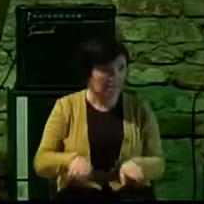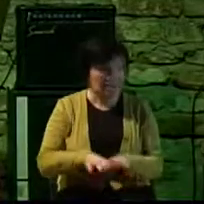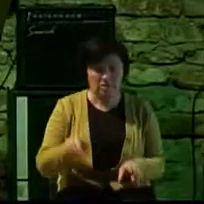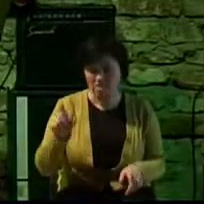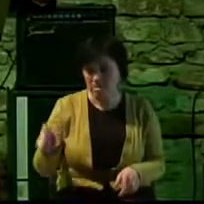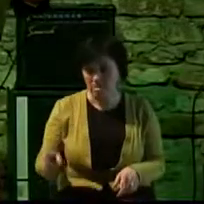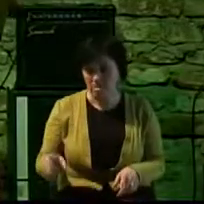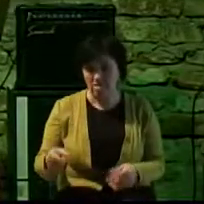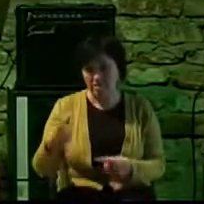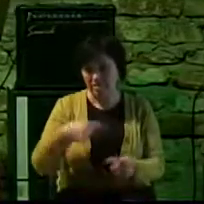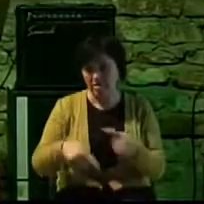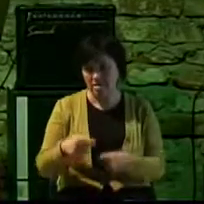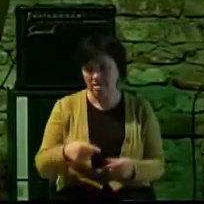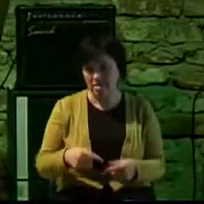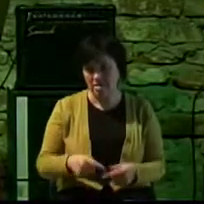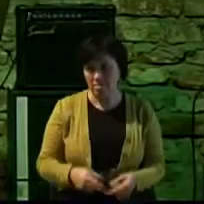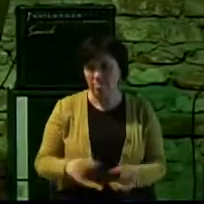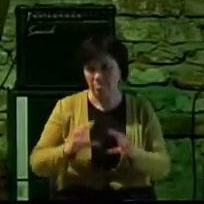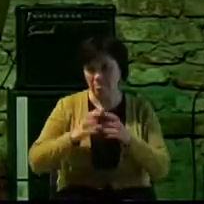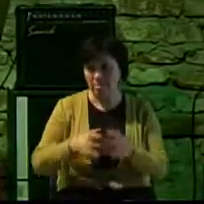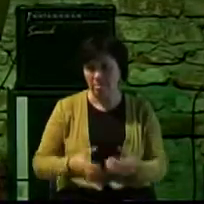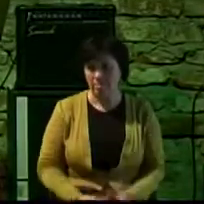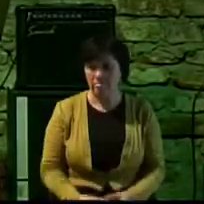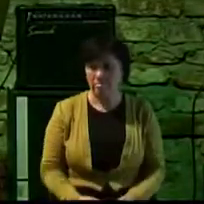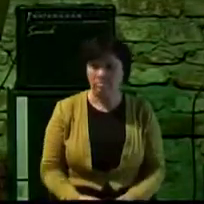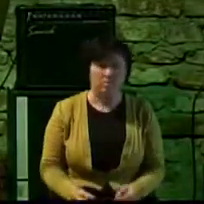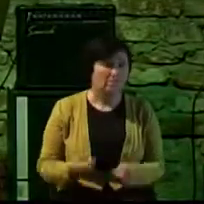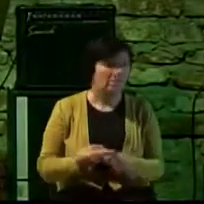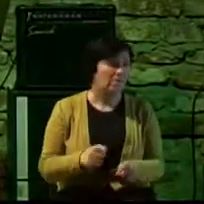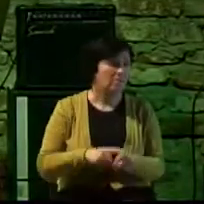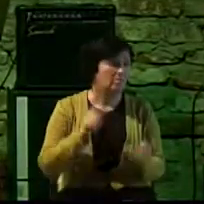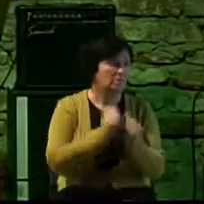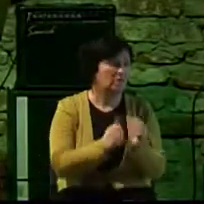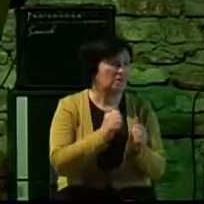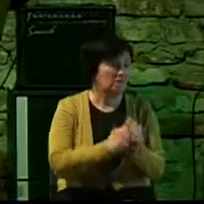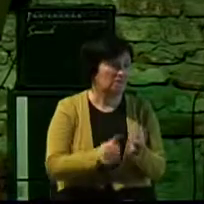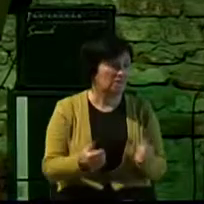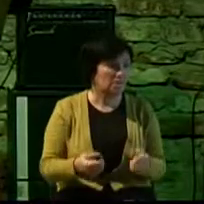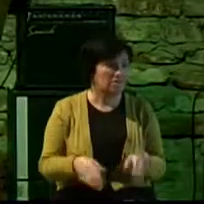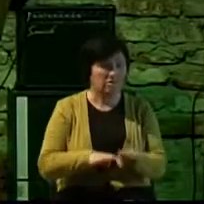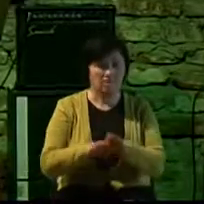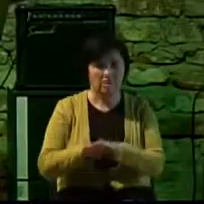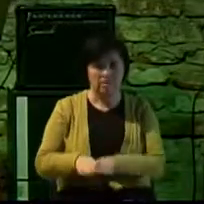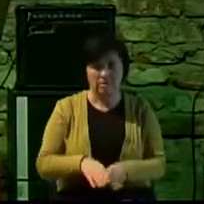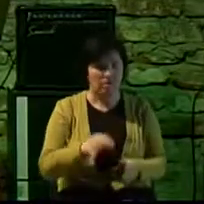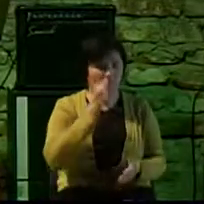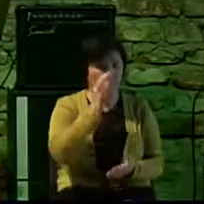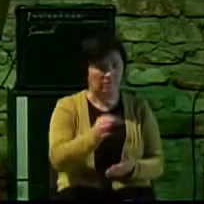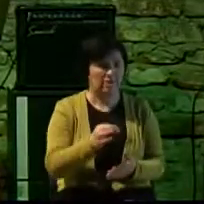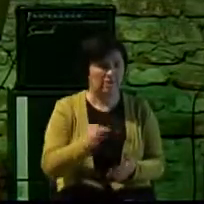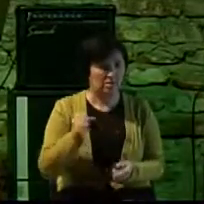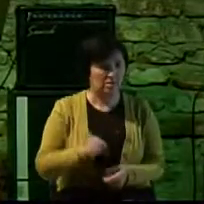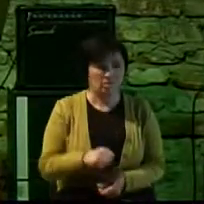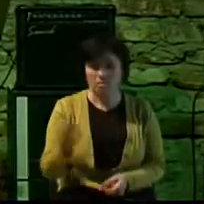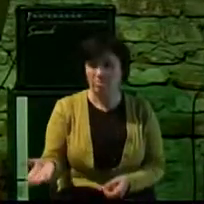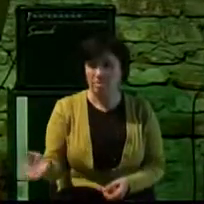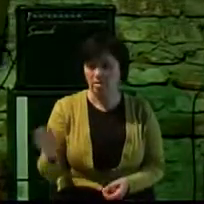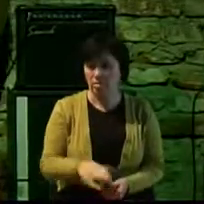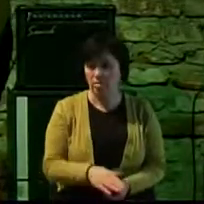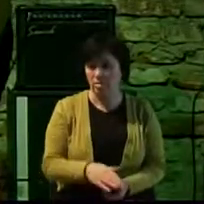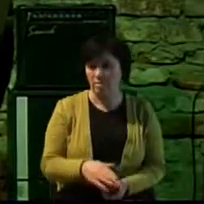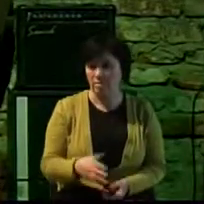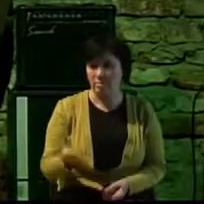и возвратить его обратно в мир. Поэтому каждый из нас в равной степени он ответственен друг перед другом.